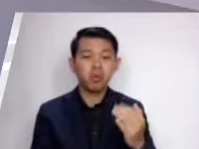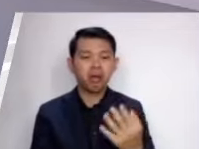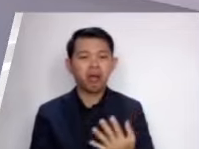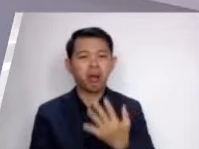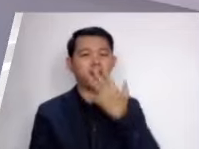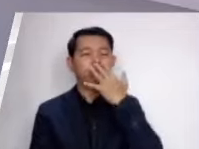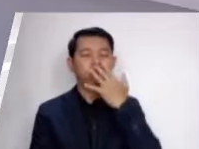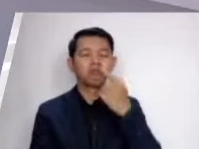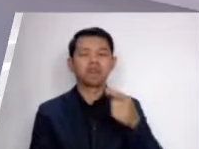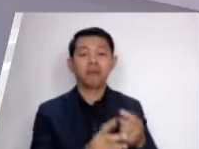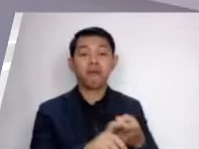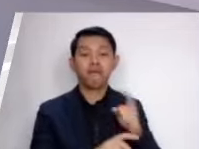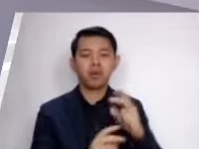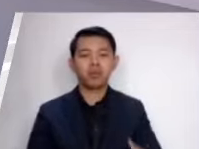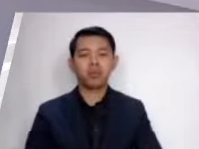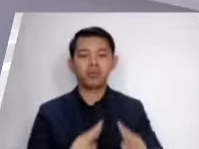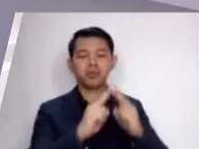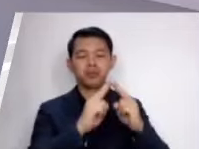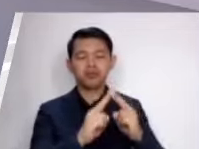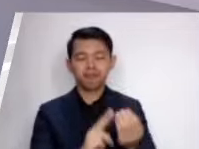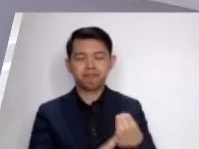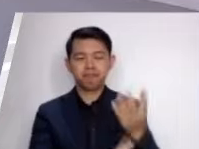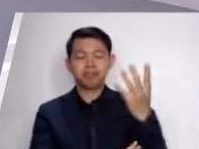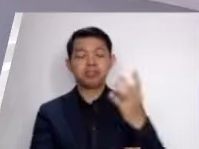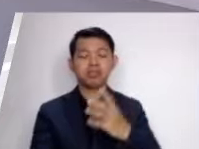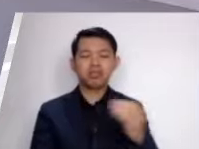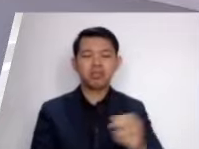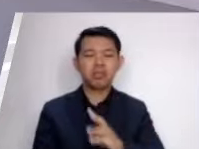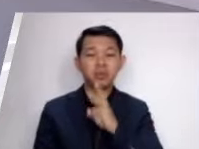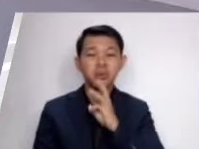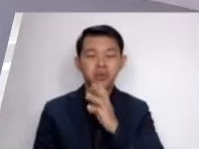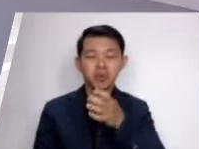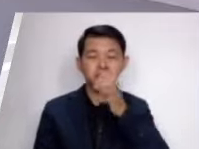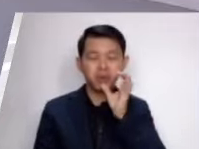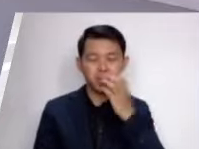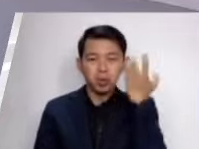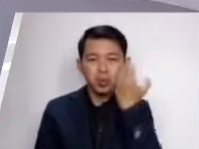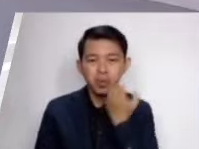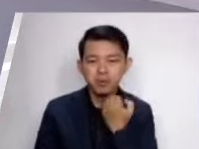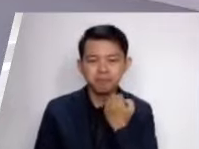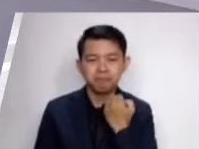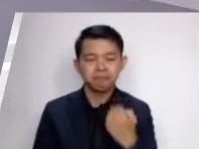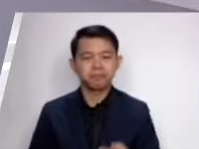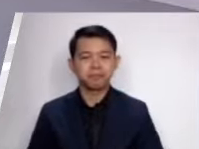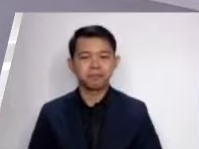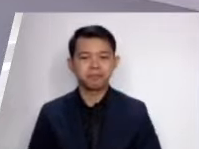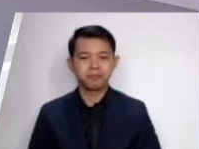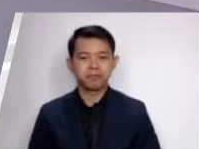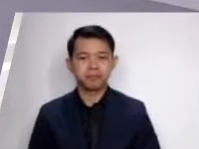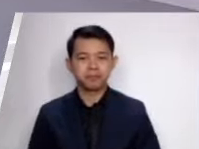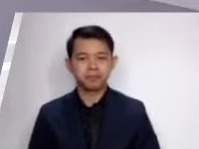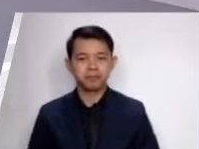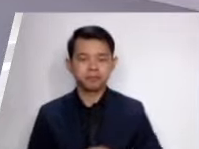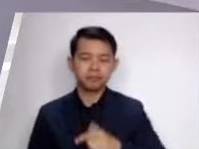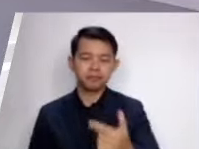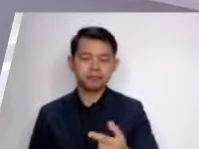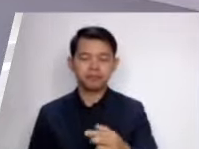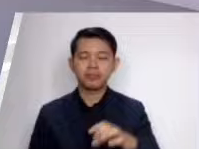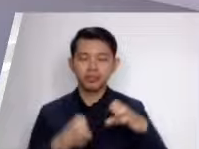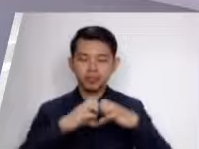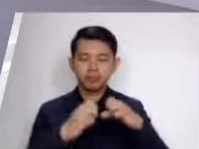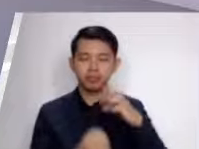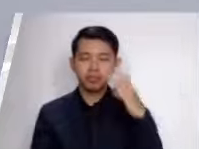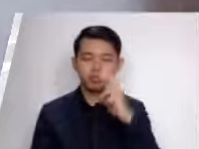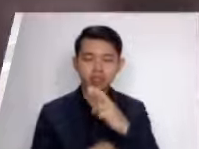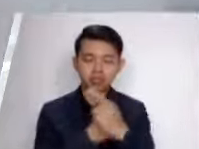sa limitadong supply ng inuming tubig. Balitang hatid ni Adrian Prietos ng GMA Regional TV 1, Western Visayas.